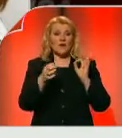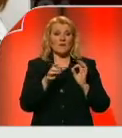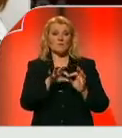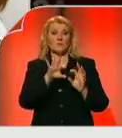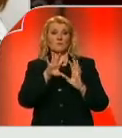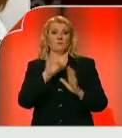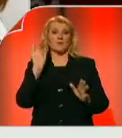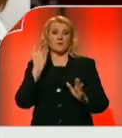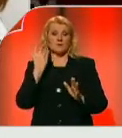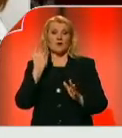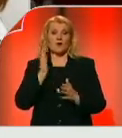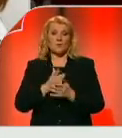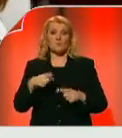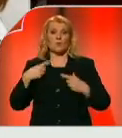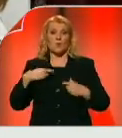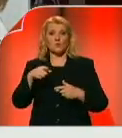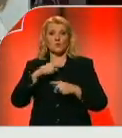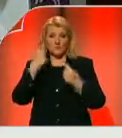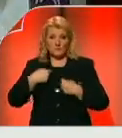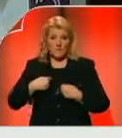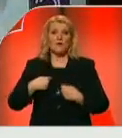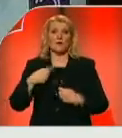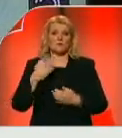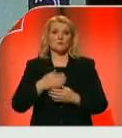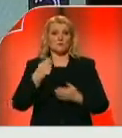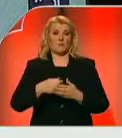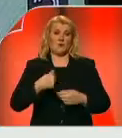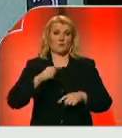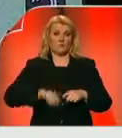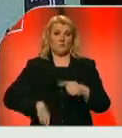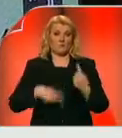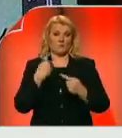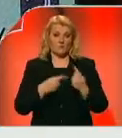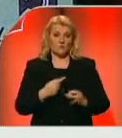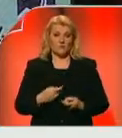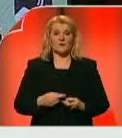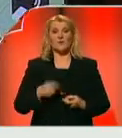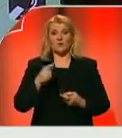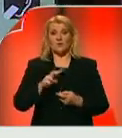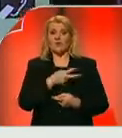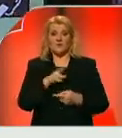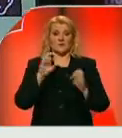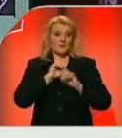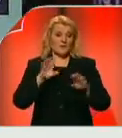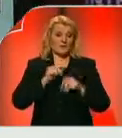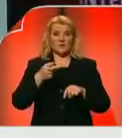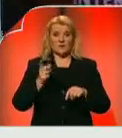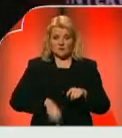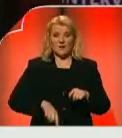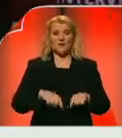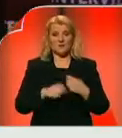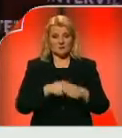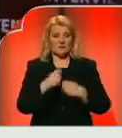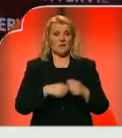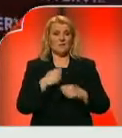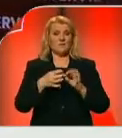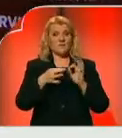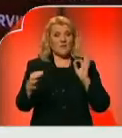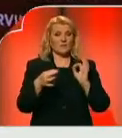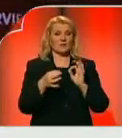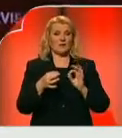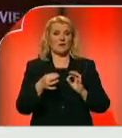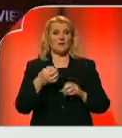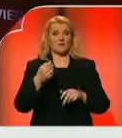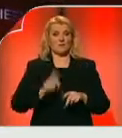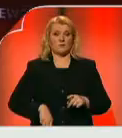jí ministr řekne, tak znamená, že ji řekl špatně. Nicméně to se občas v médiích stává, že je vytržena věta z kontextu rozhovoru